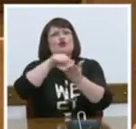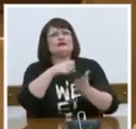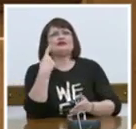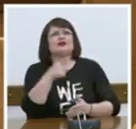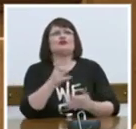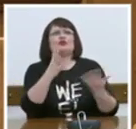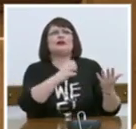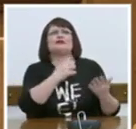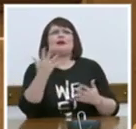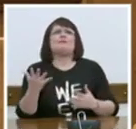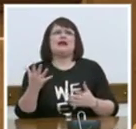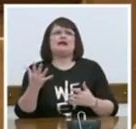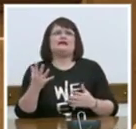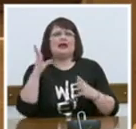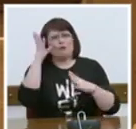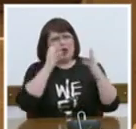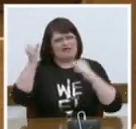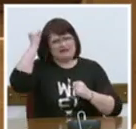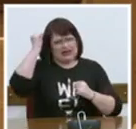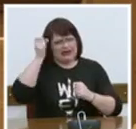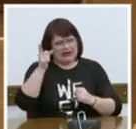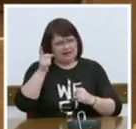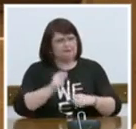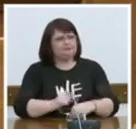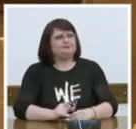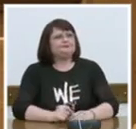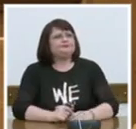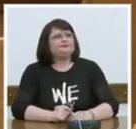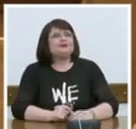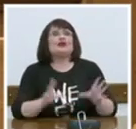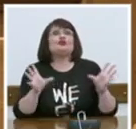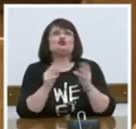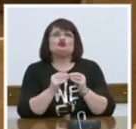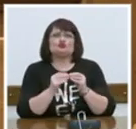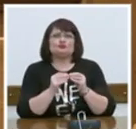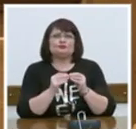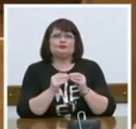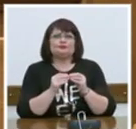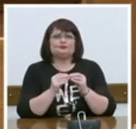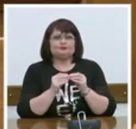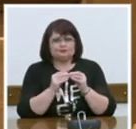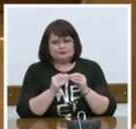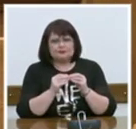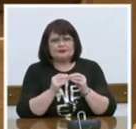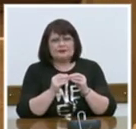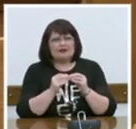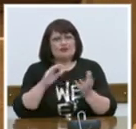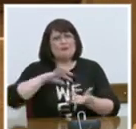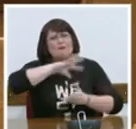195 από την Αυστραλία. Αυτή είναι η τιμή που κάνουμε στον παγκόσμιο ελληνισμό.